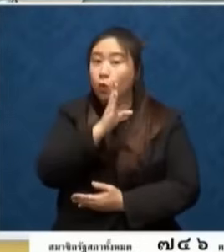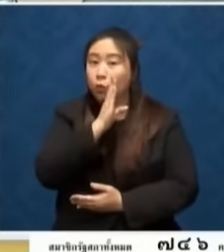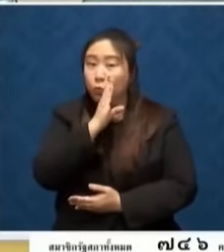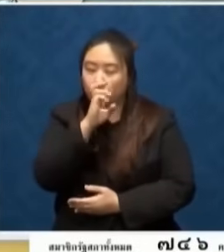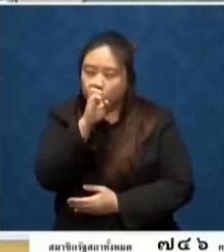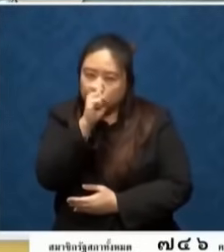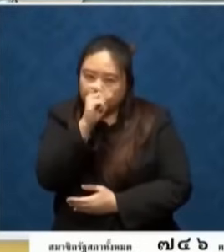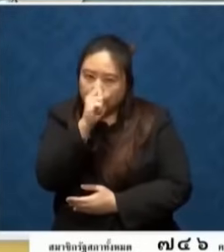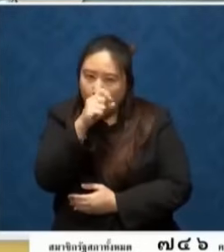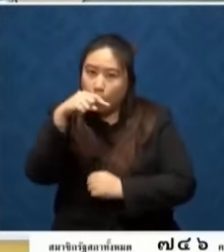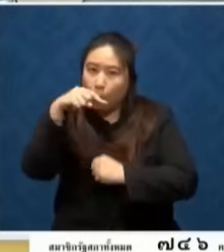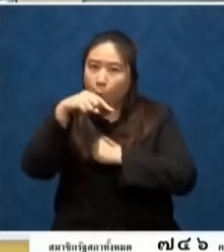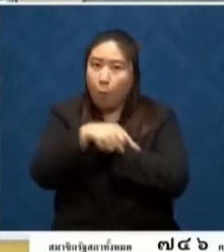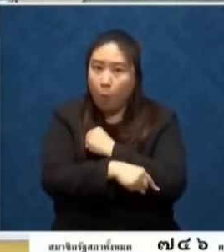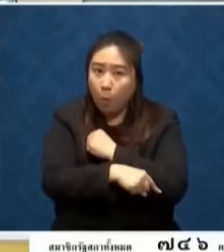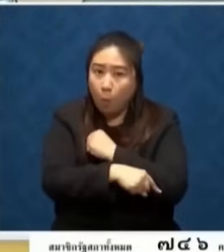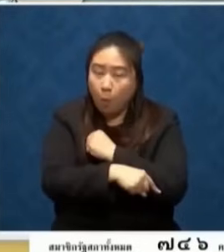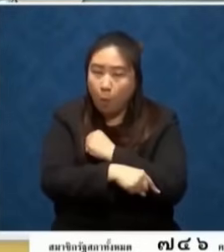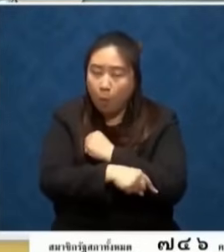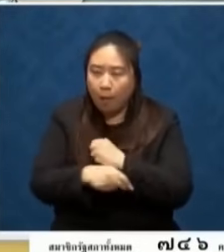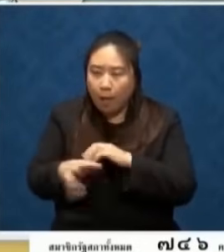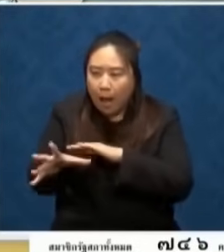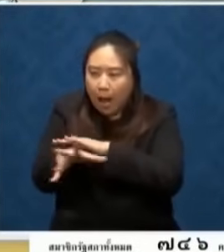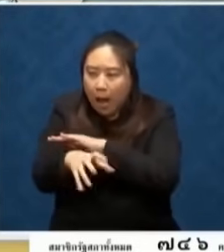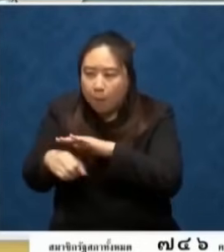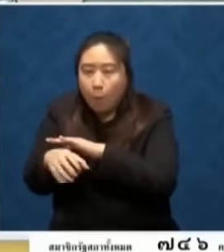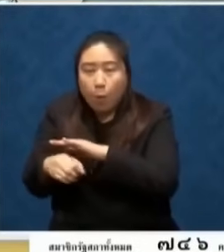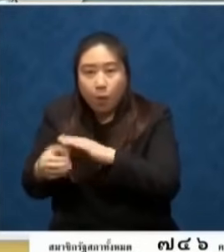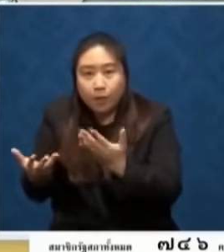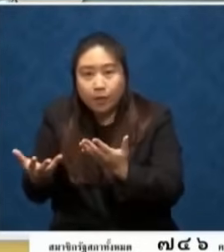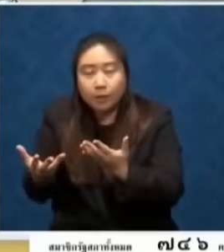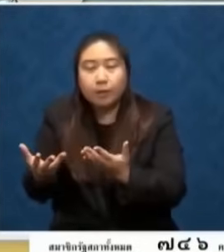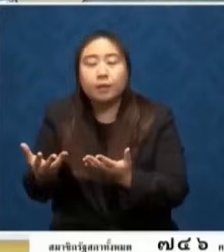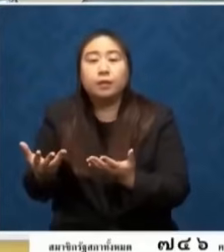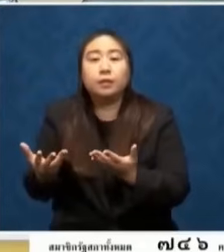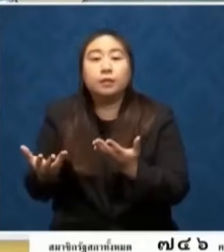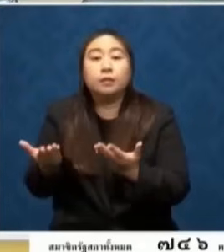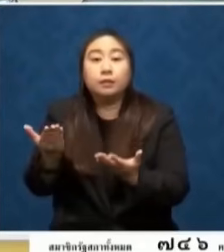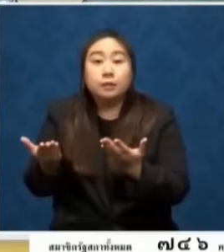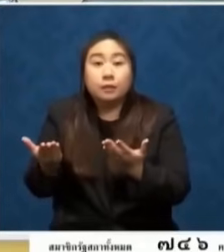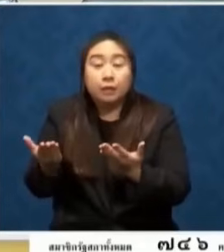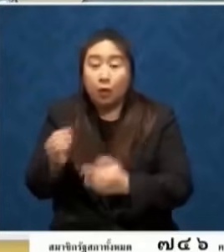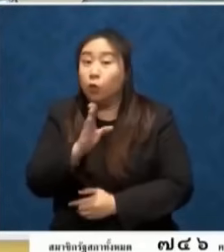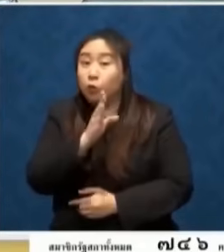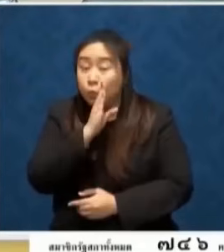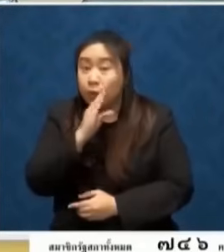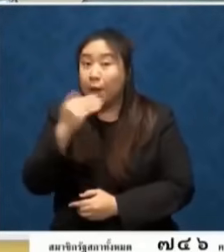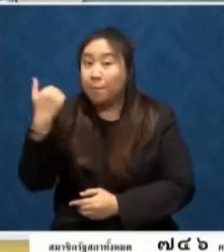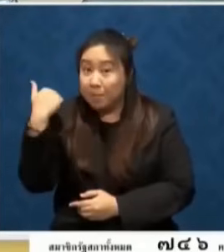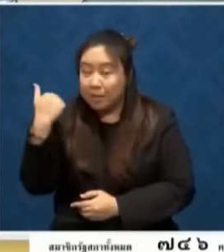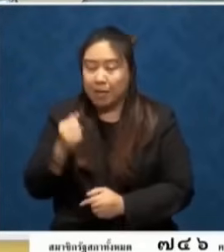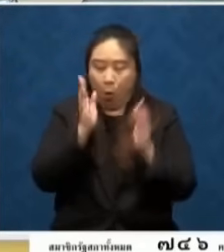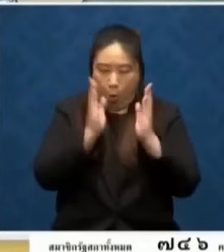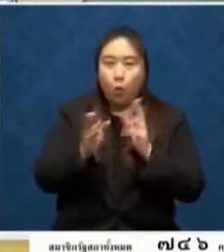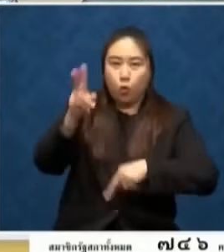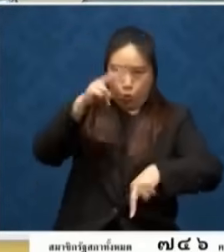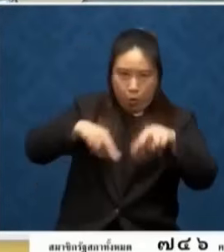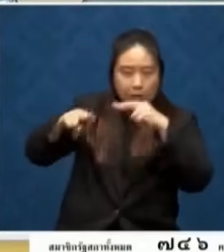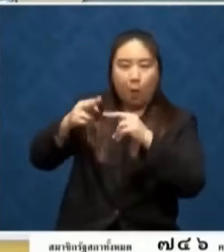ตในการสอบเคยลักเล็กขโมยน้อยระหว่างเรียนที่นั่นผมเชื่อว่าผู้ตรวจสอบเขาไม่ละ